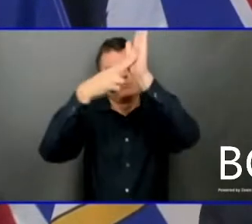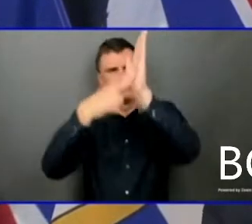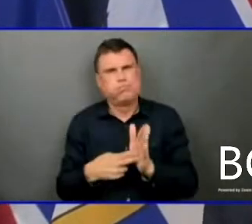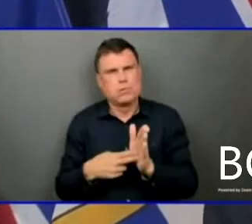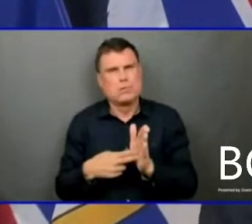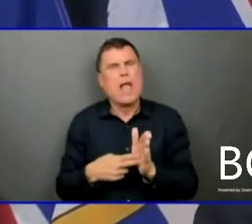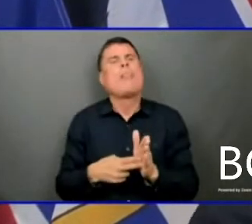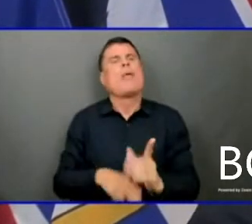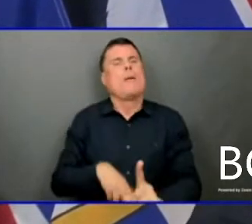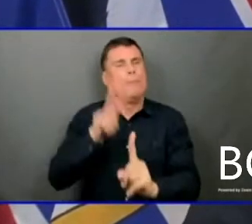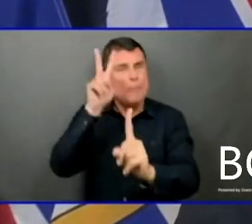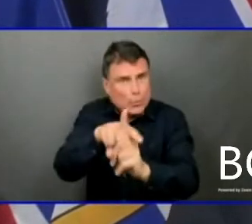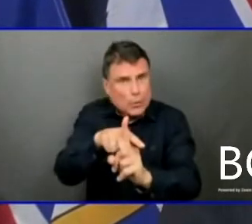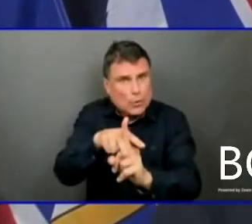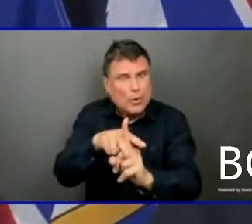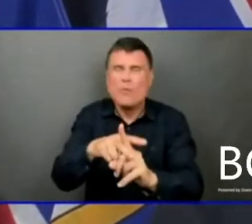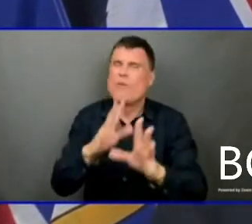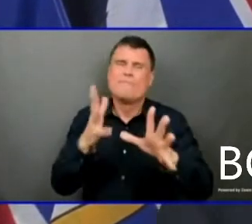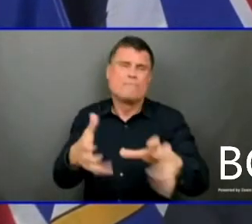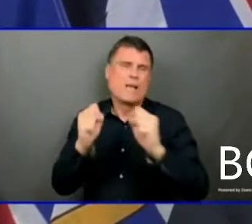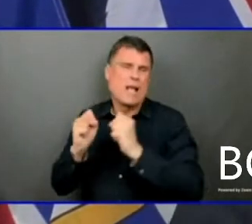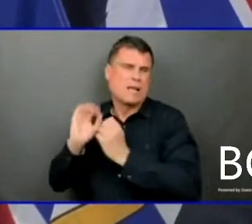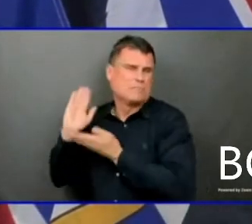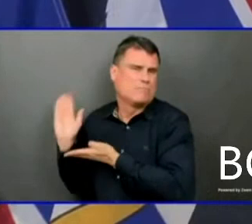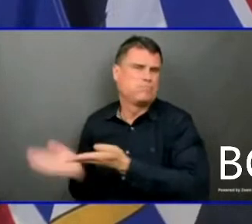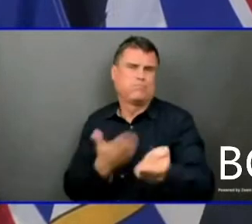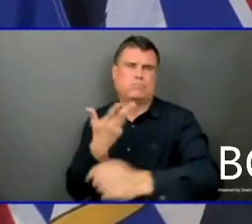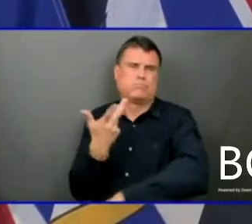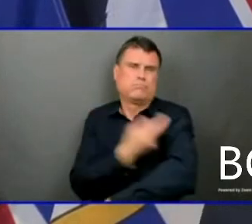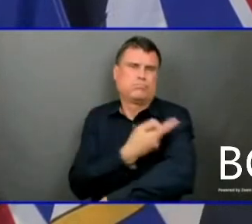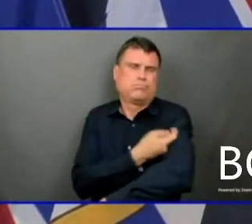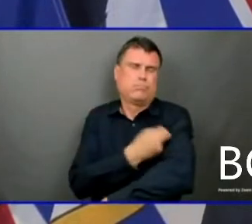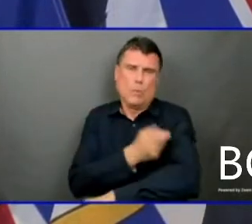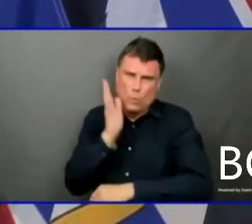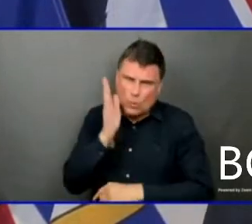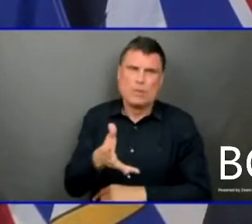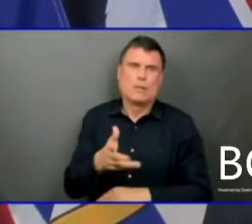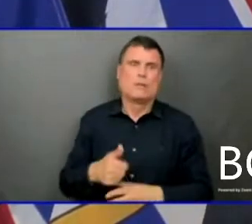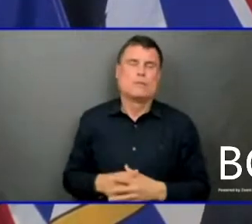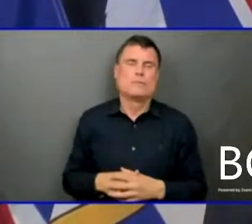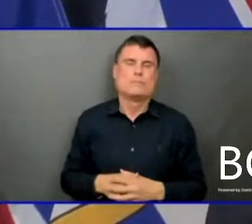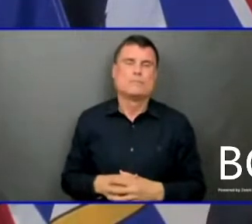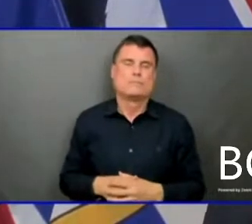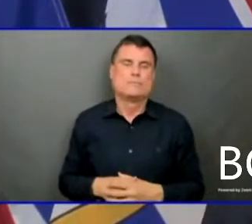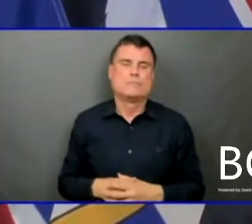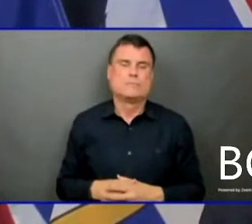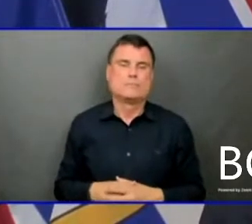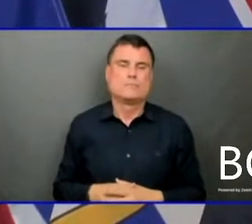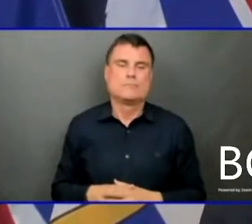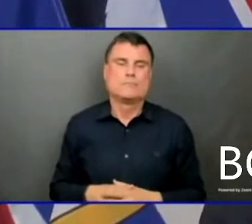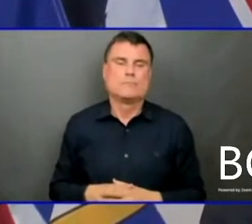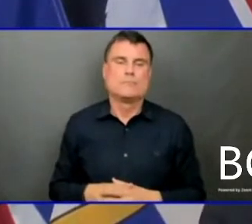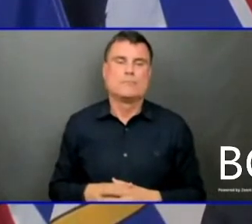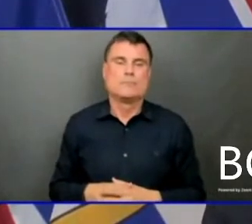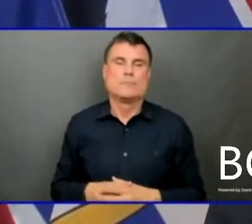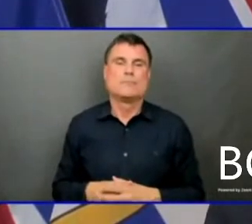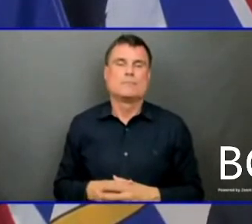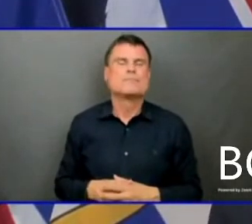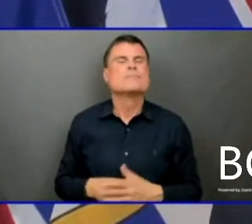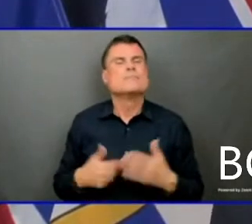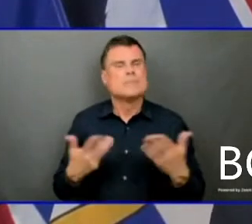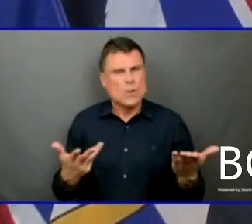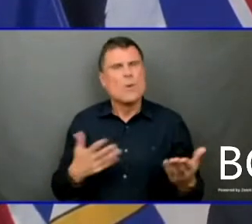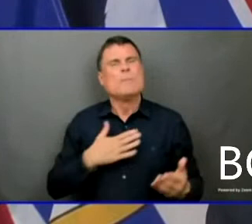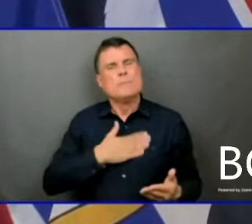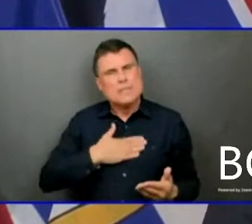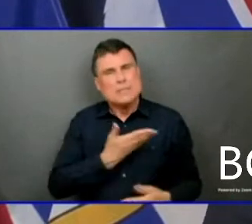那么他也是说到了很多的热点地区，主要是在树立，那么马上就会给你预约。那么请大家马上来预约那